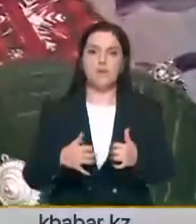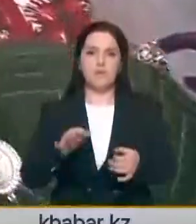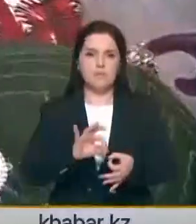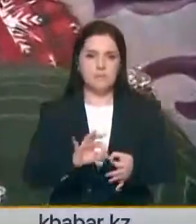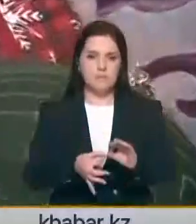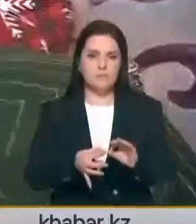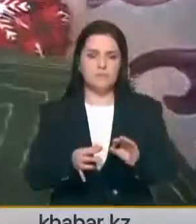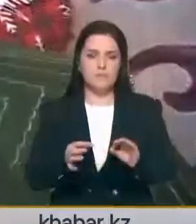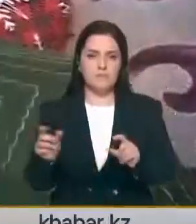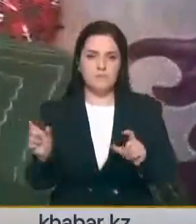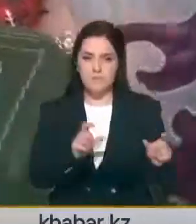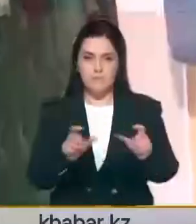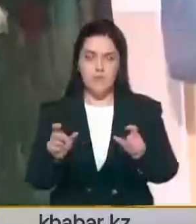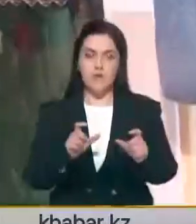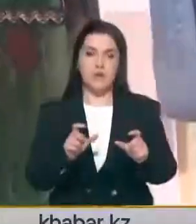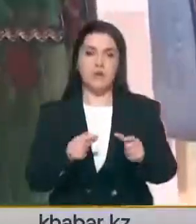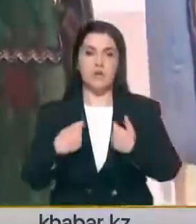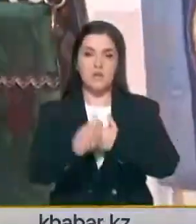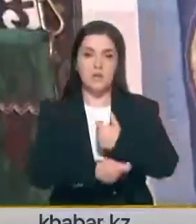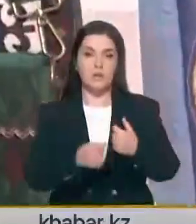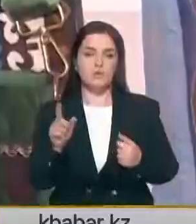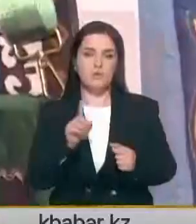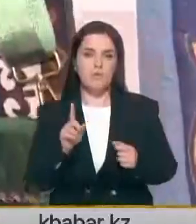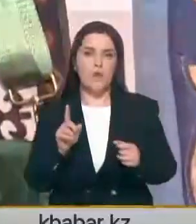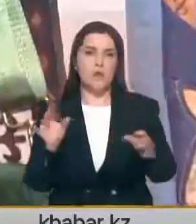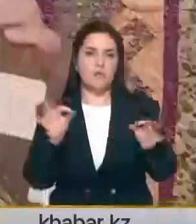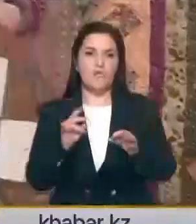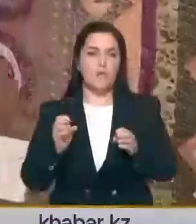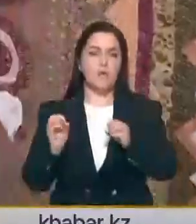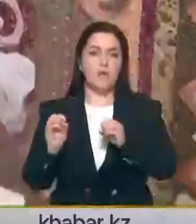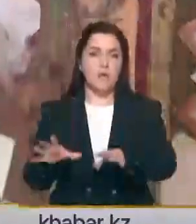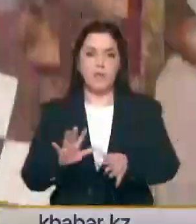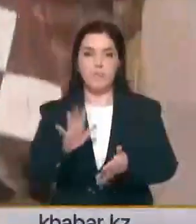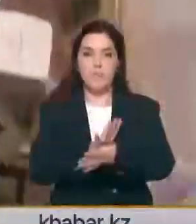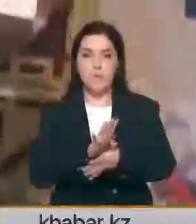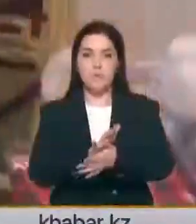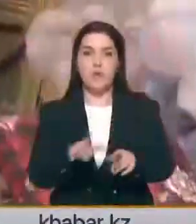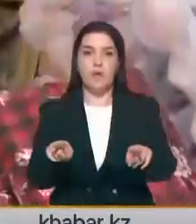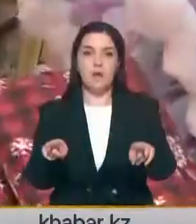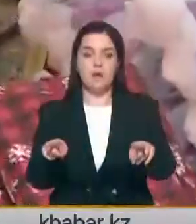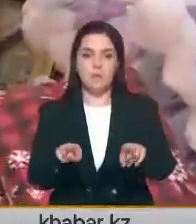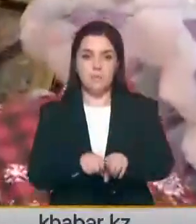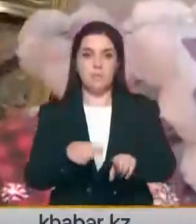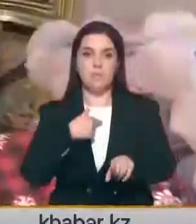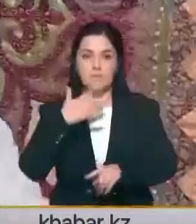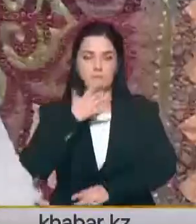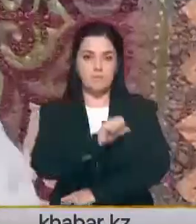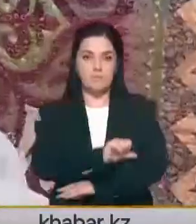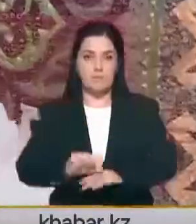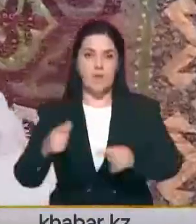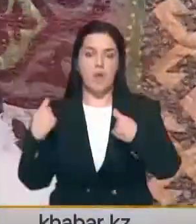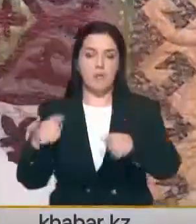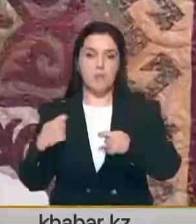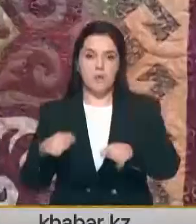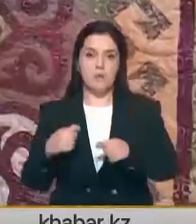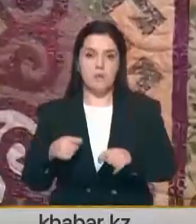мы используем ткани. Чтобы ничего не уходило в мусор, подобные изделия у нас в основном уходят в зарубеж. Для гостиницы